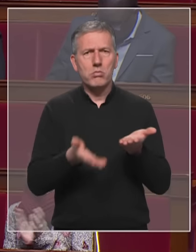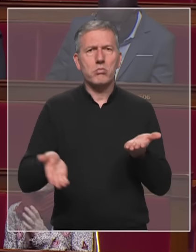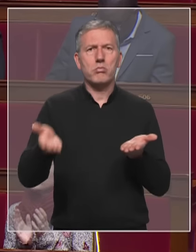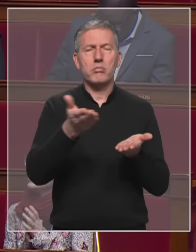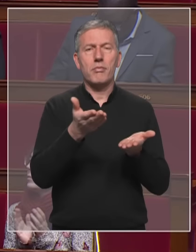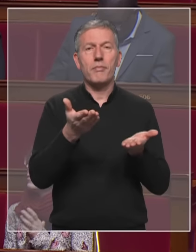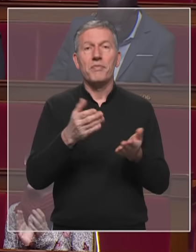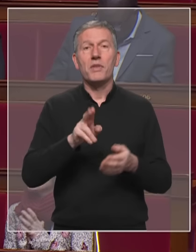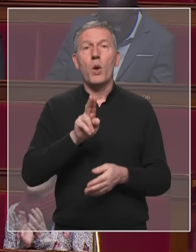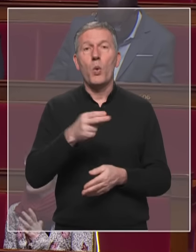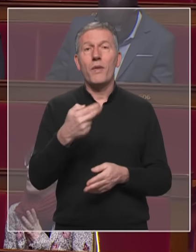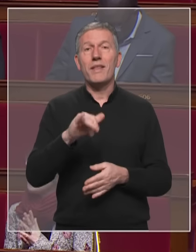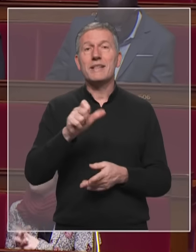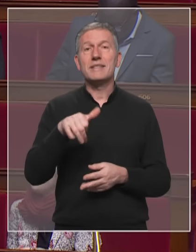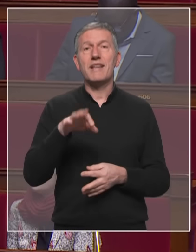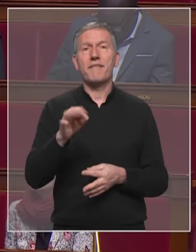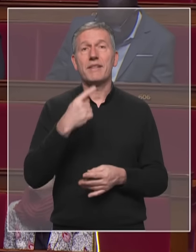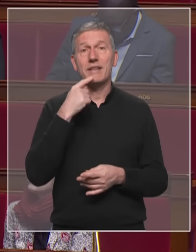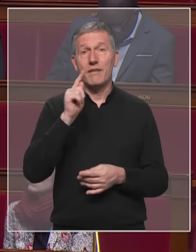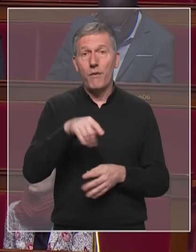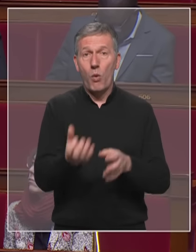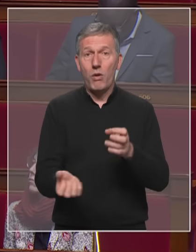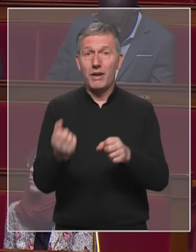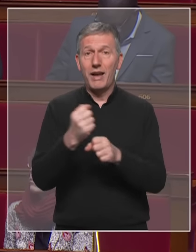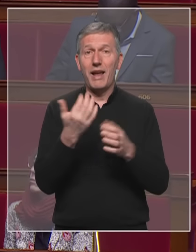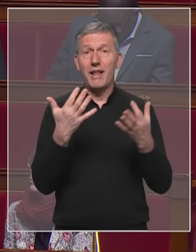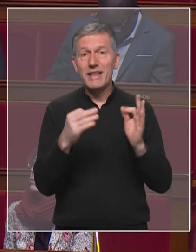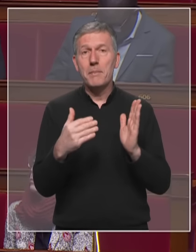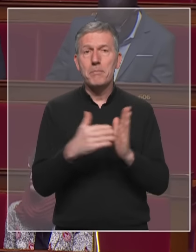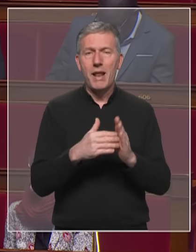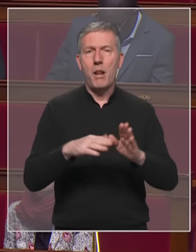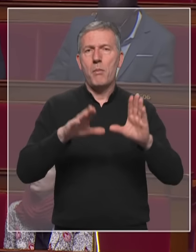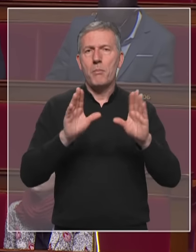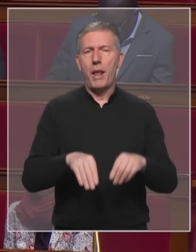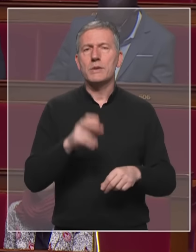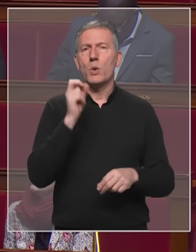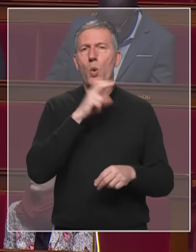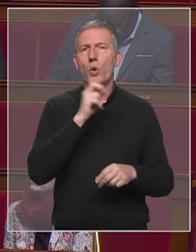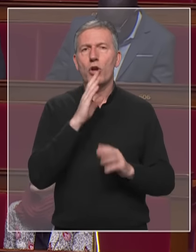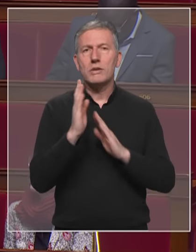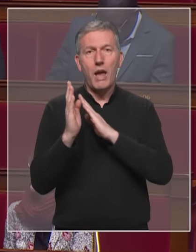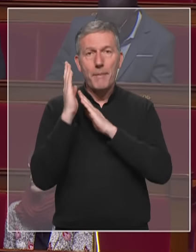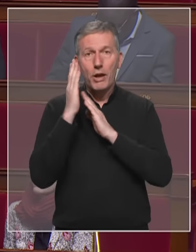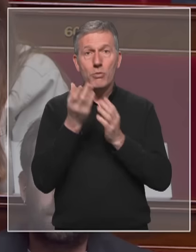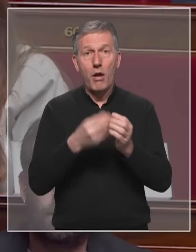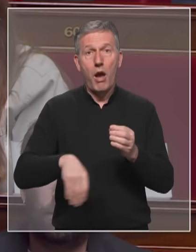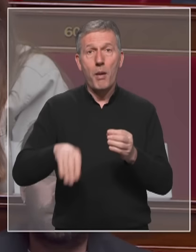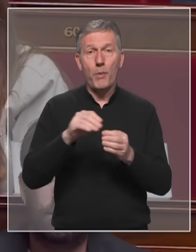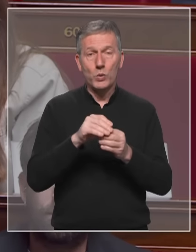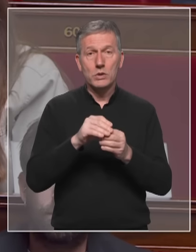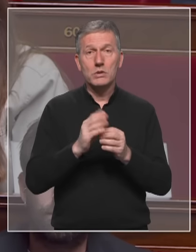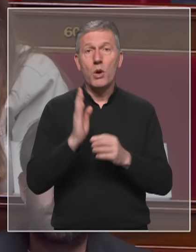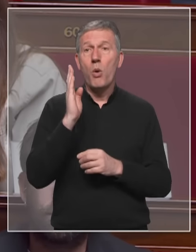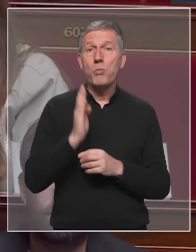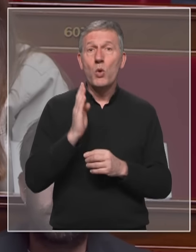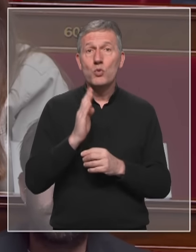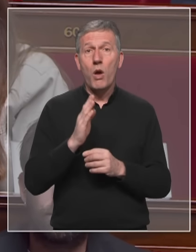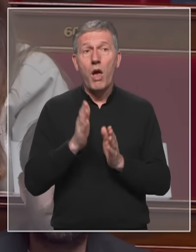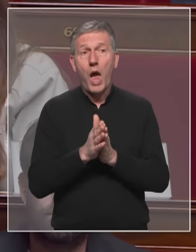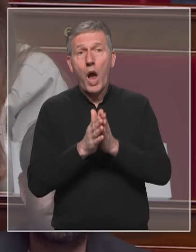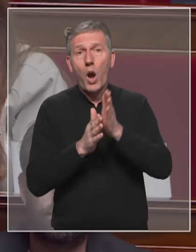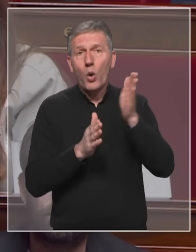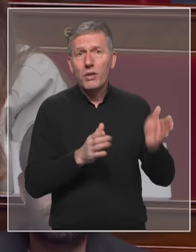Selon l'UNICEF, il faudrait la création de plus de 10 000 places d'hébergement d'urgence supplémentaires. À l'opposé des besoins, pourtant, vous